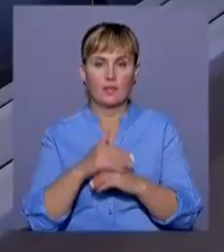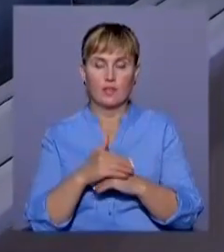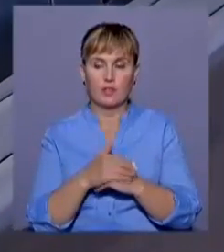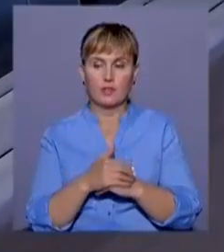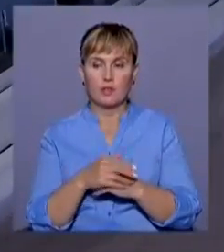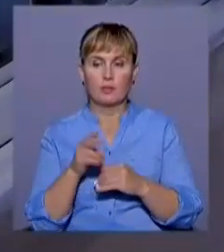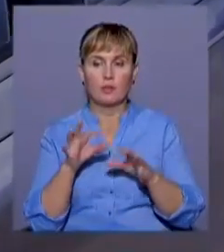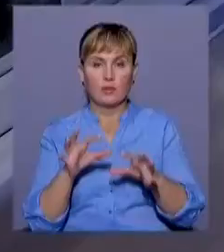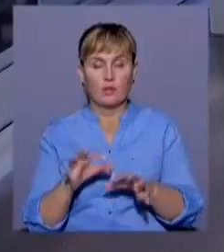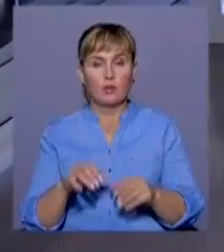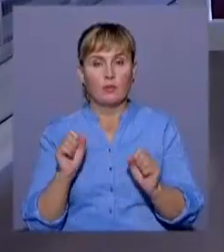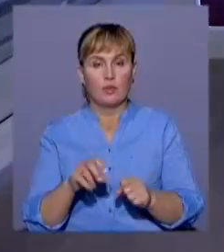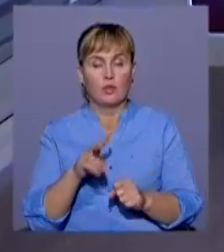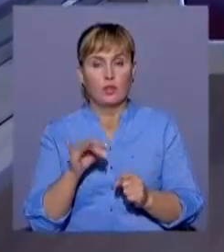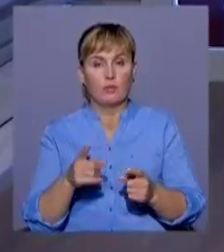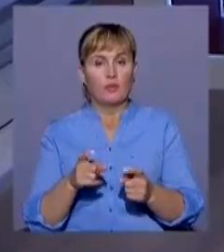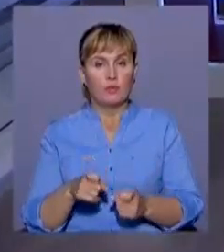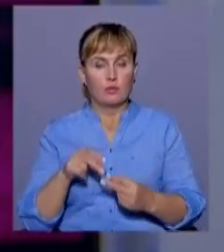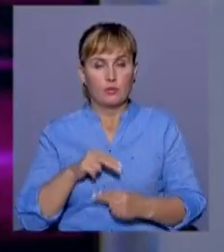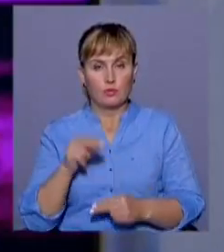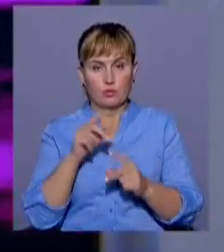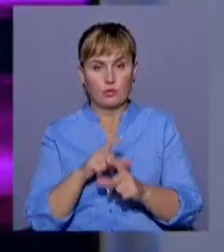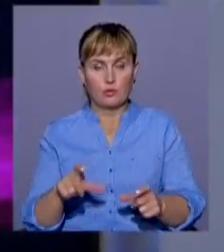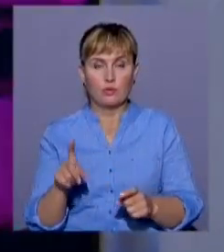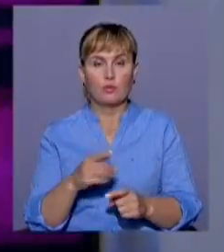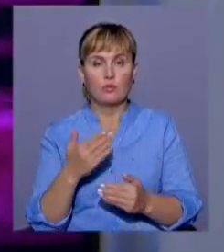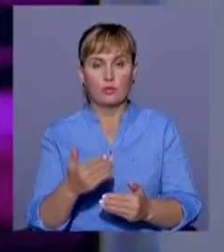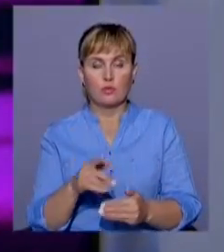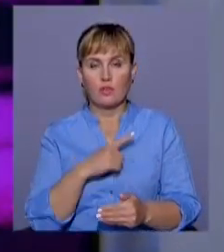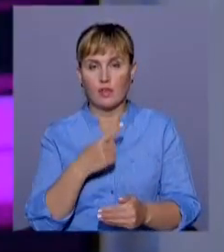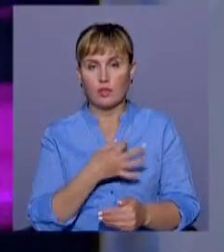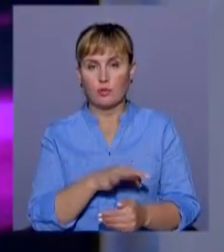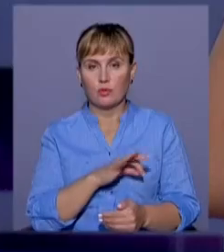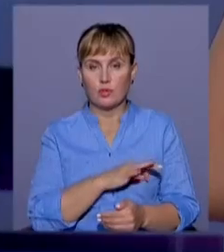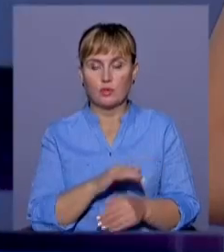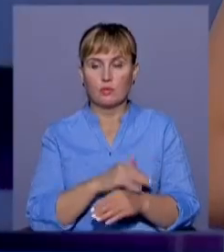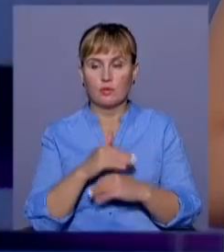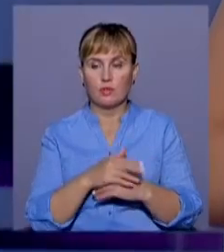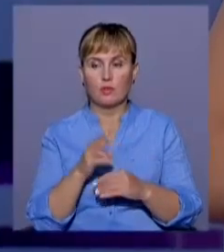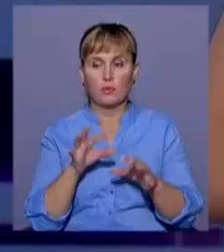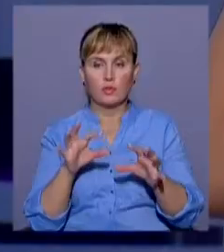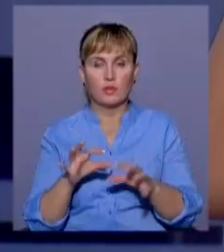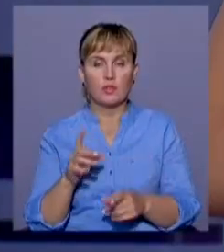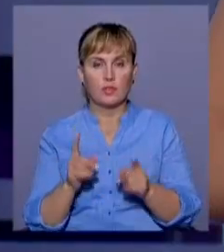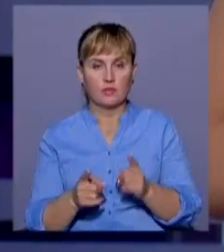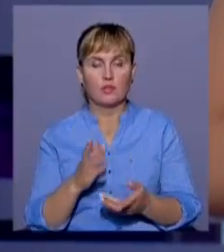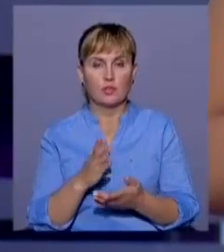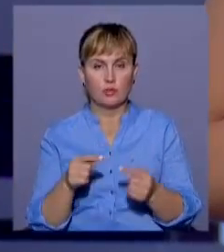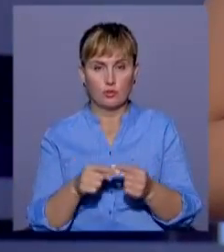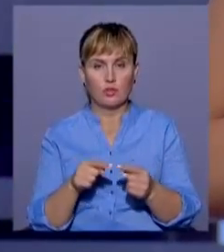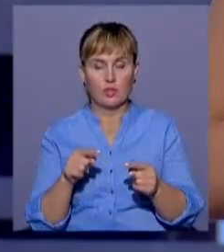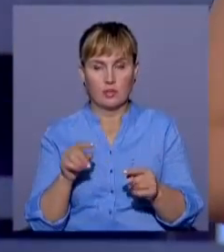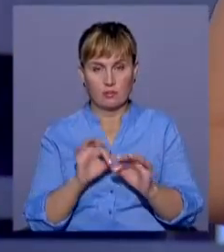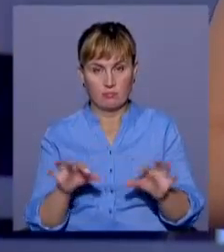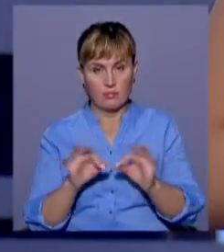А по закону можно ли привлекать к труду школьников? Что на этот счет говорят юристы? Добрый вечер, Амина. По закону действительно есть четкие разграничения, кого,